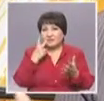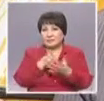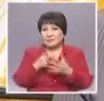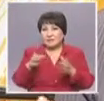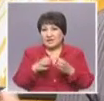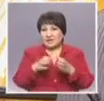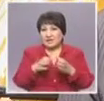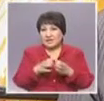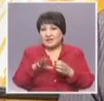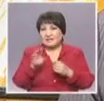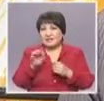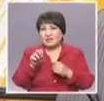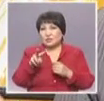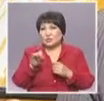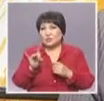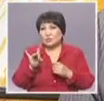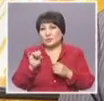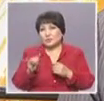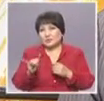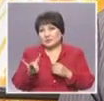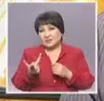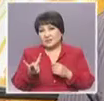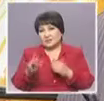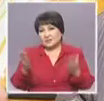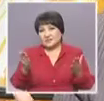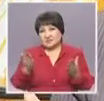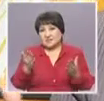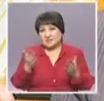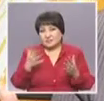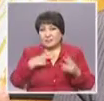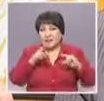и сейчас он прорабатывается, именно в какой день,